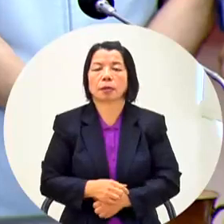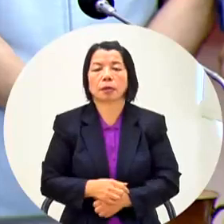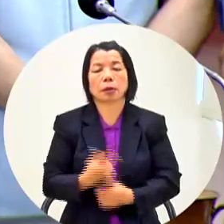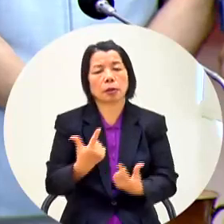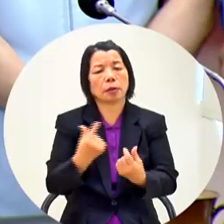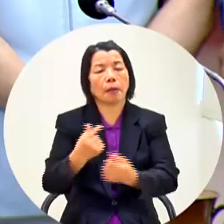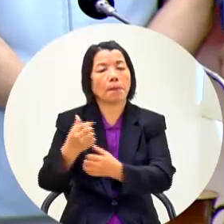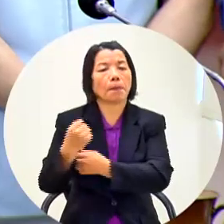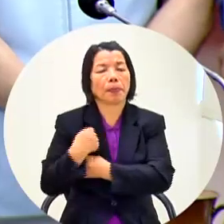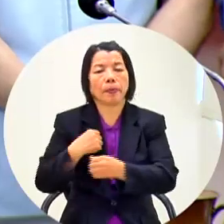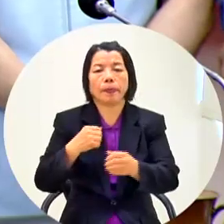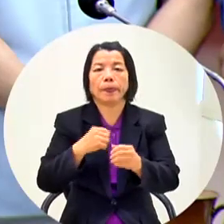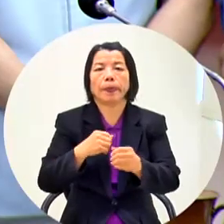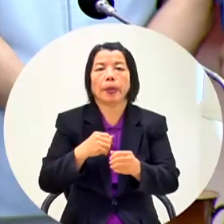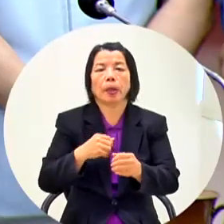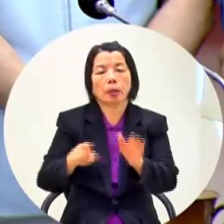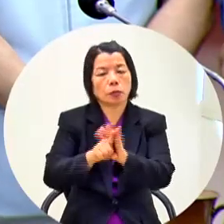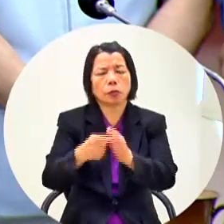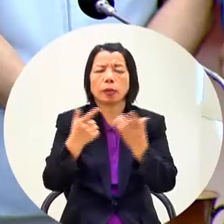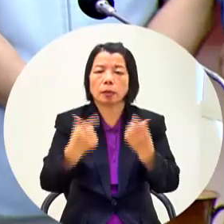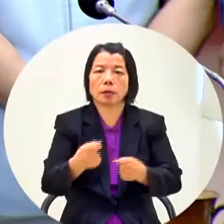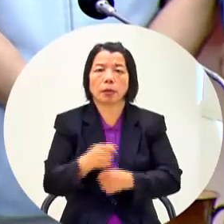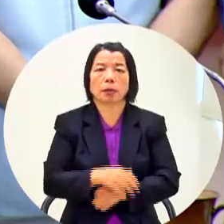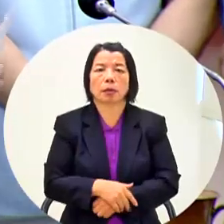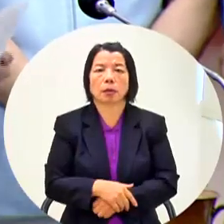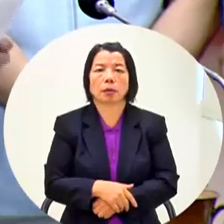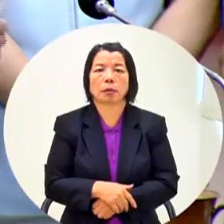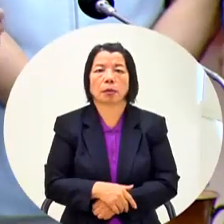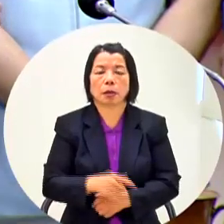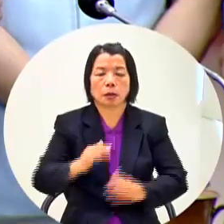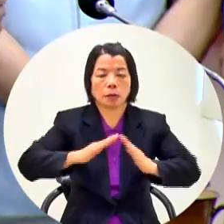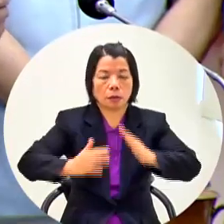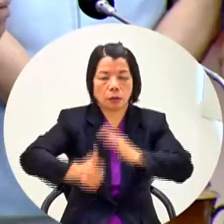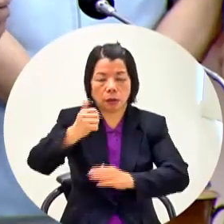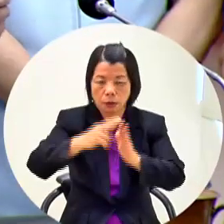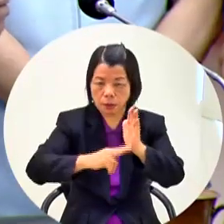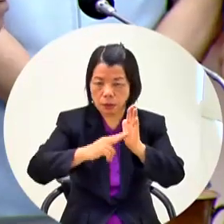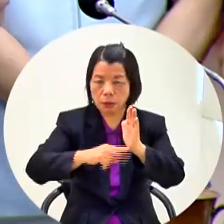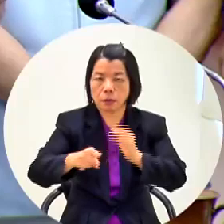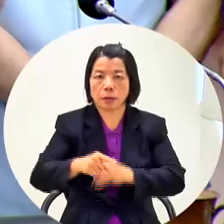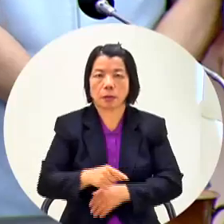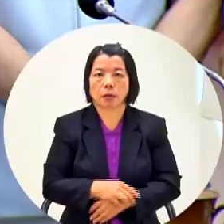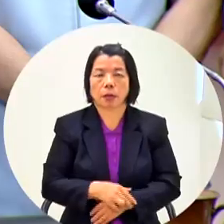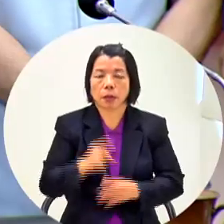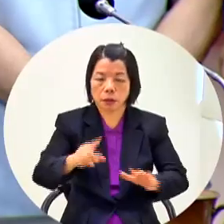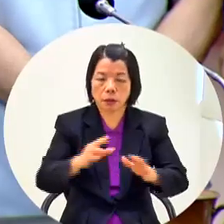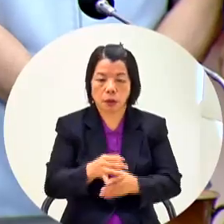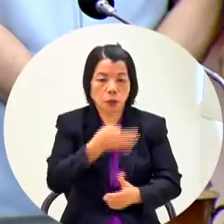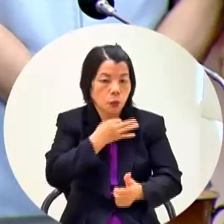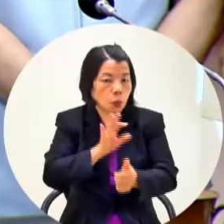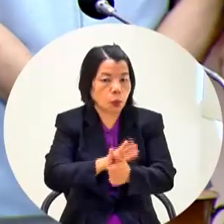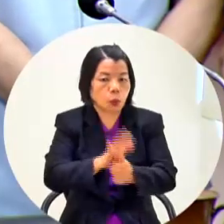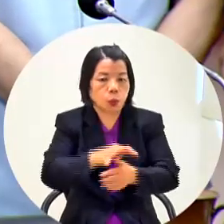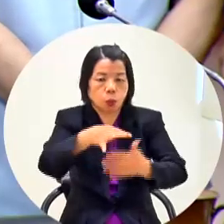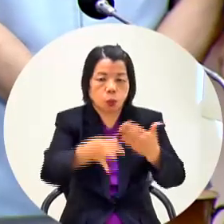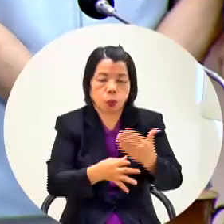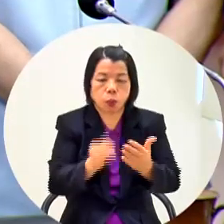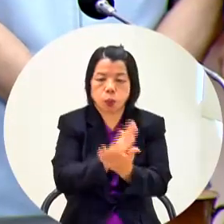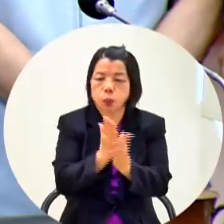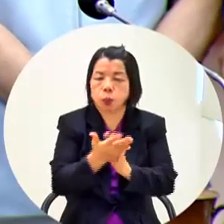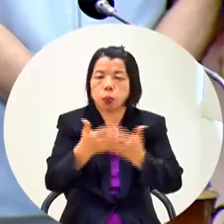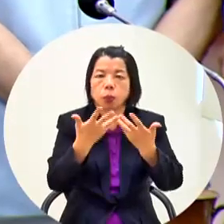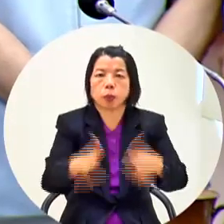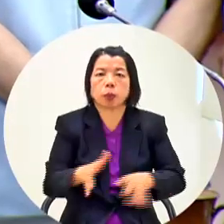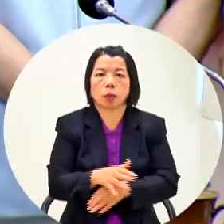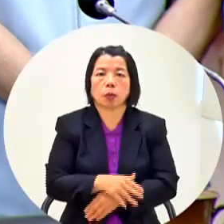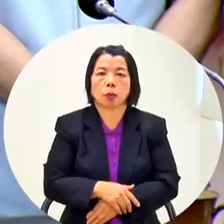以我想这个要向市民证明。然后另外一点，我想市长也做一个说明，就是说现在纾困的这个政策一大堆，刚才你的报告很清